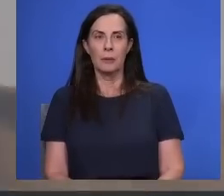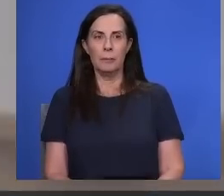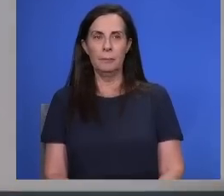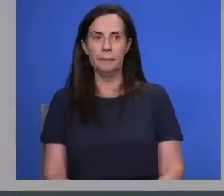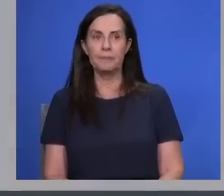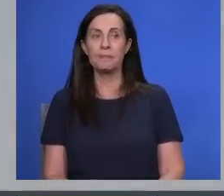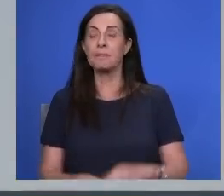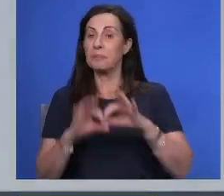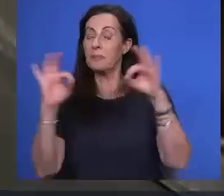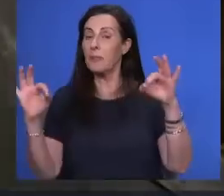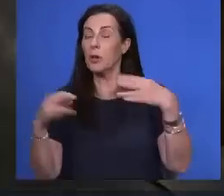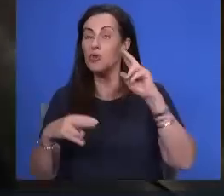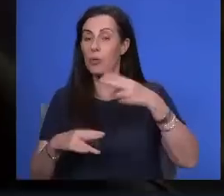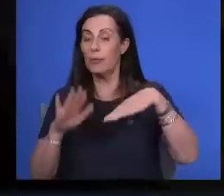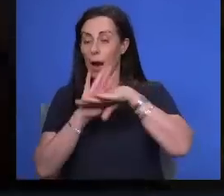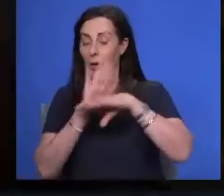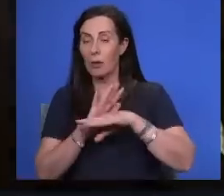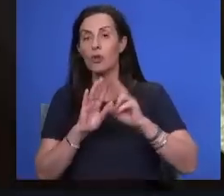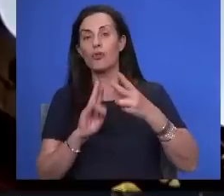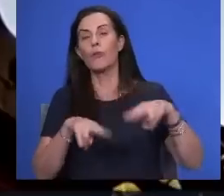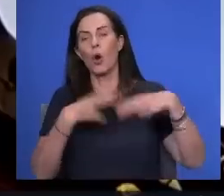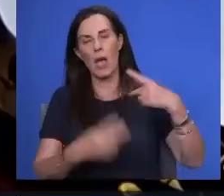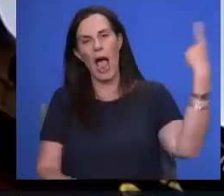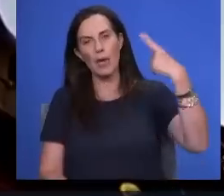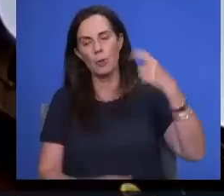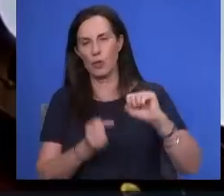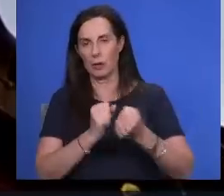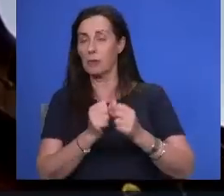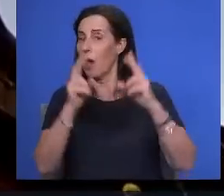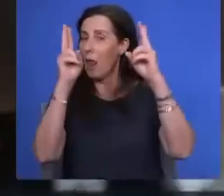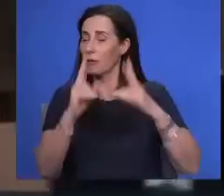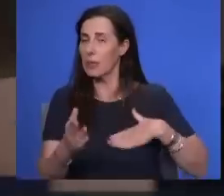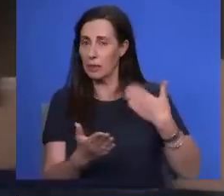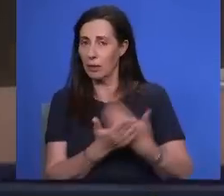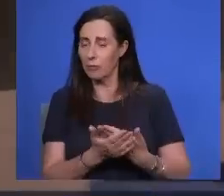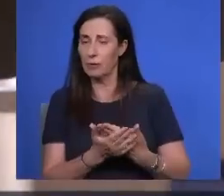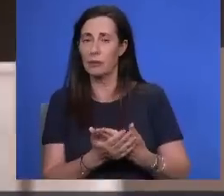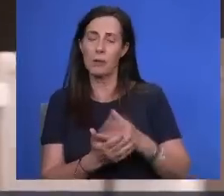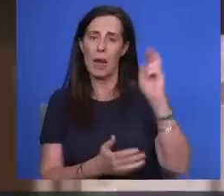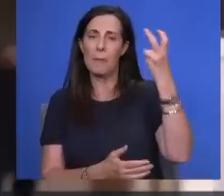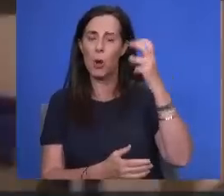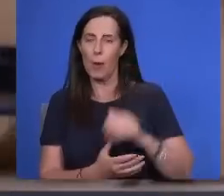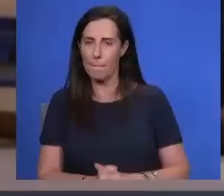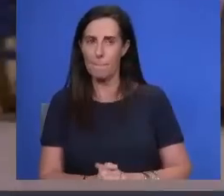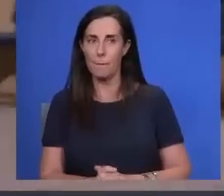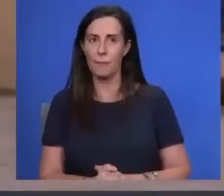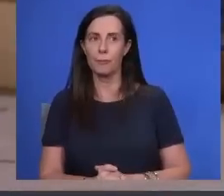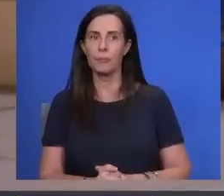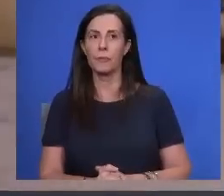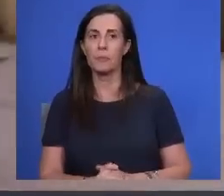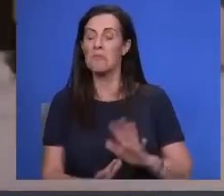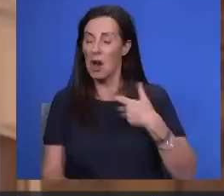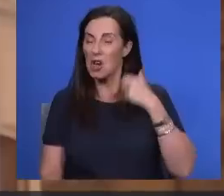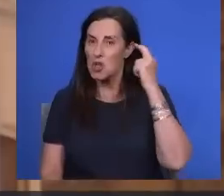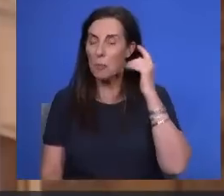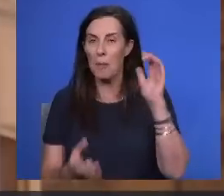עם חידוש החקיקה המשפטית, חוזרים לשולחן גם איומי הטייסים להפסיק להתנדב לשירות מילואים פעיל. לפי הערכות שאני